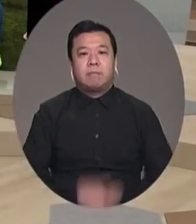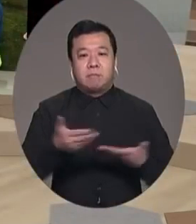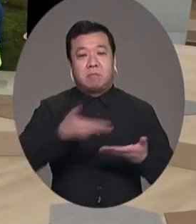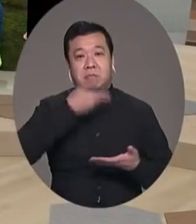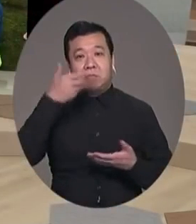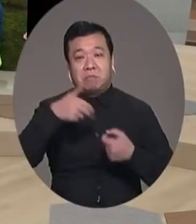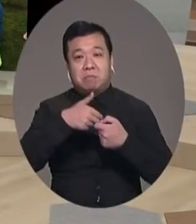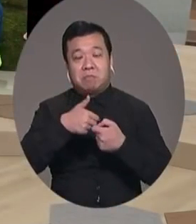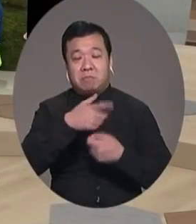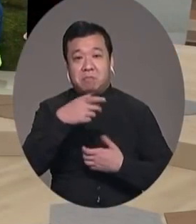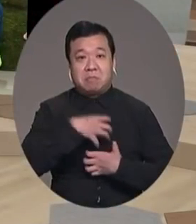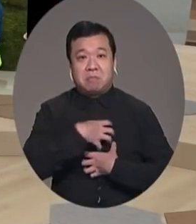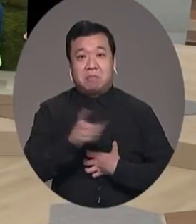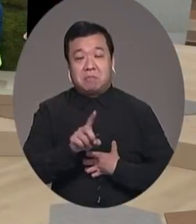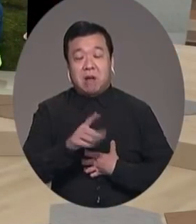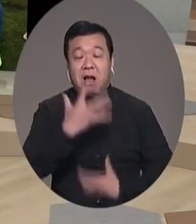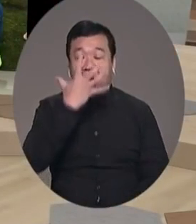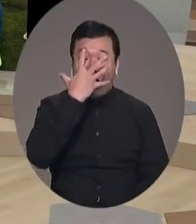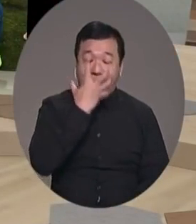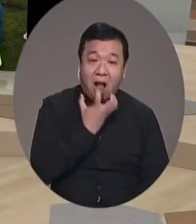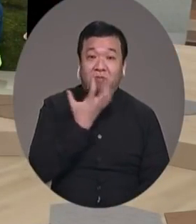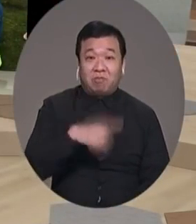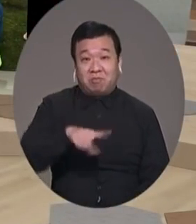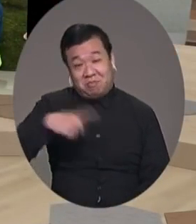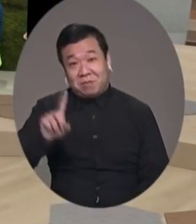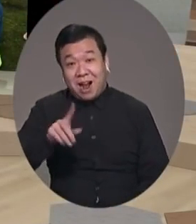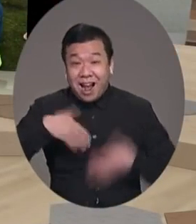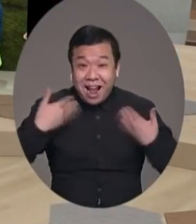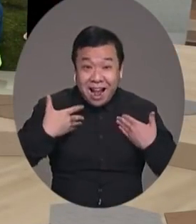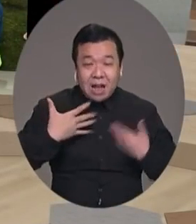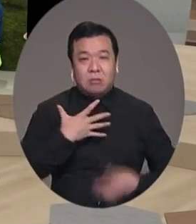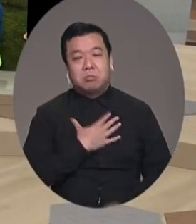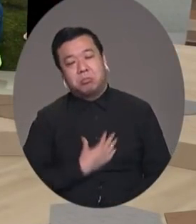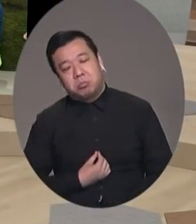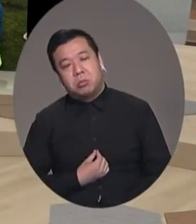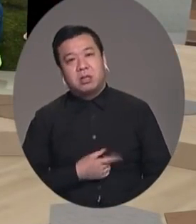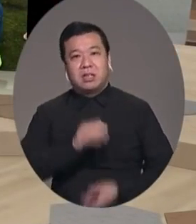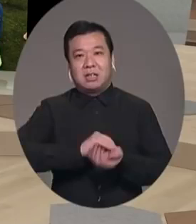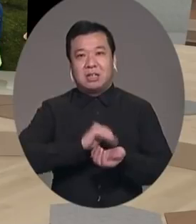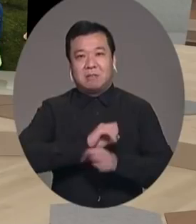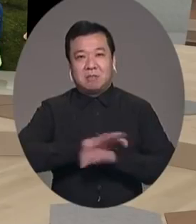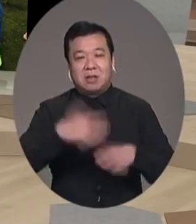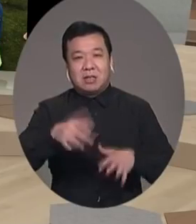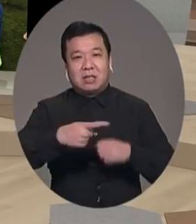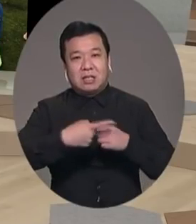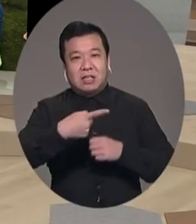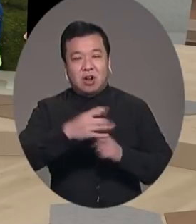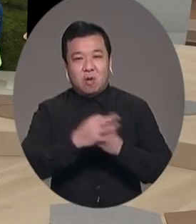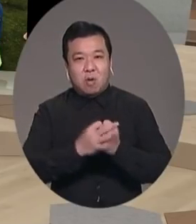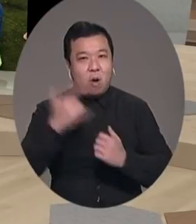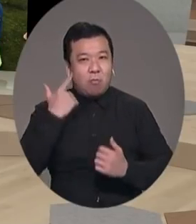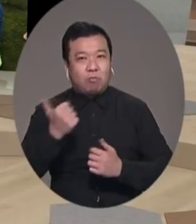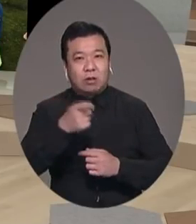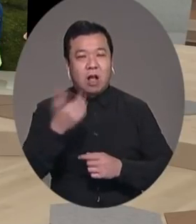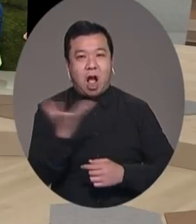今朝球迷的心情点呢？除了眼瞓之外，是兴奋抑或失落呢？ 疫情之后首场的国际赛事，